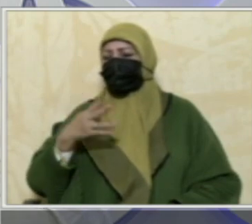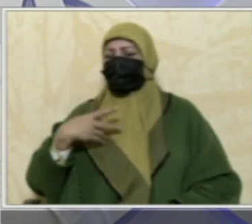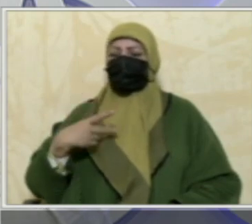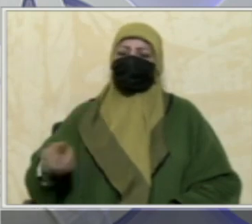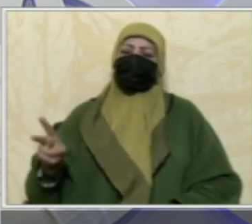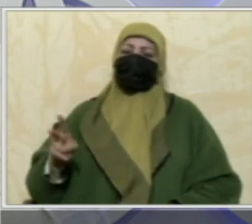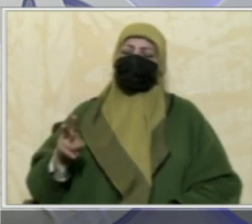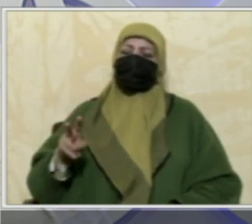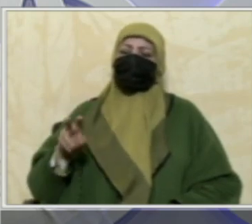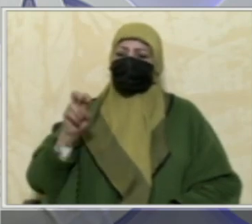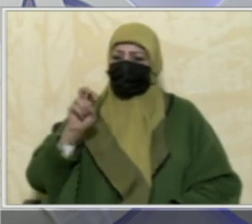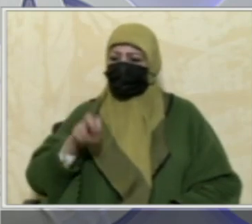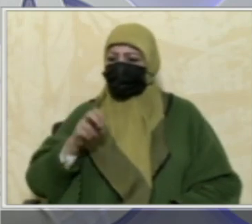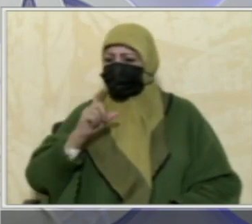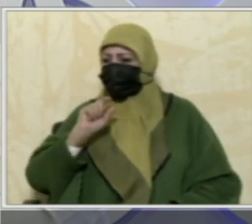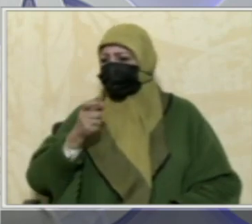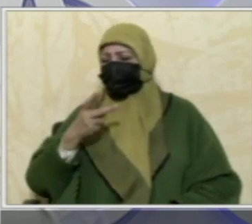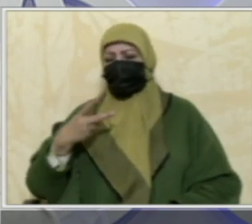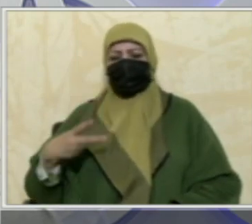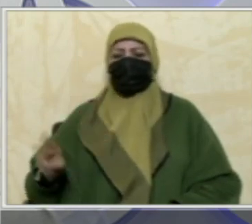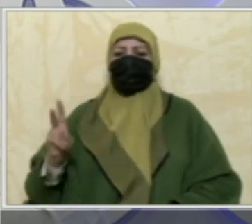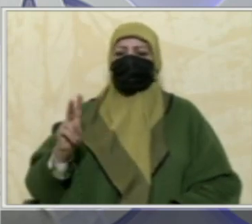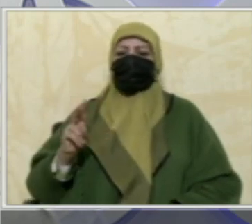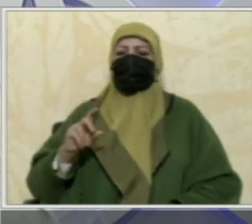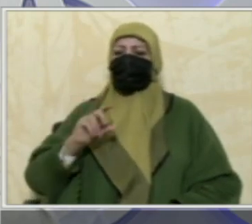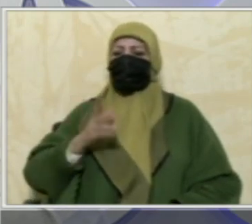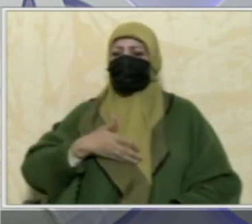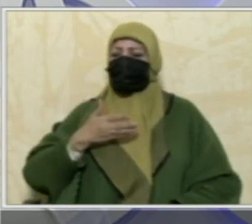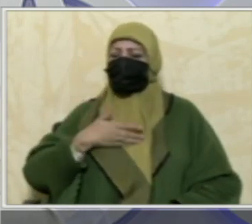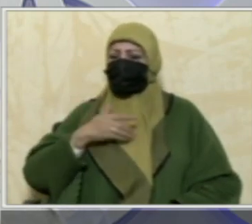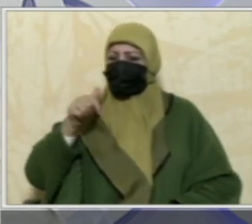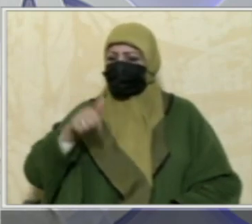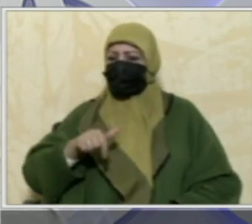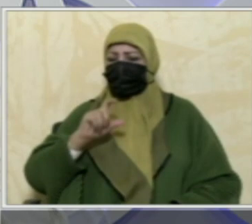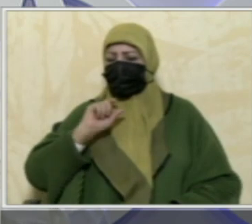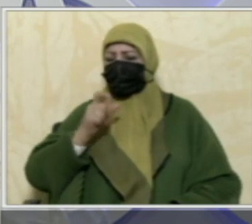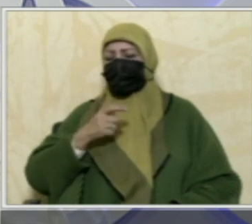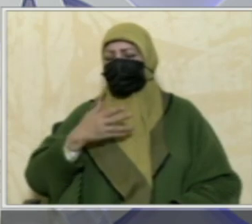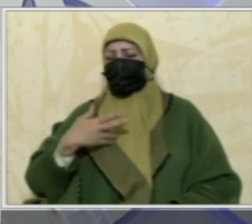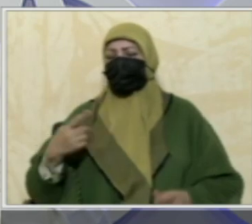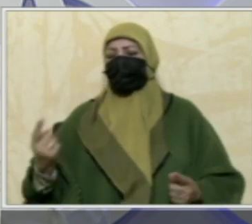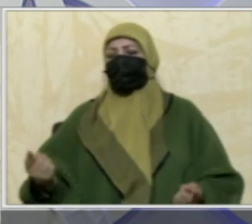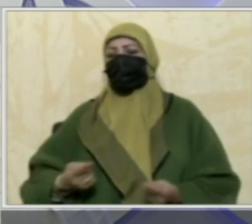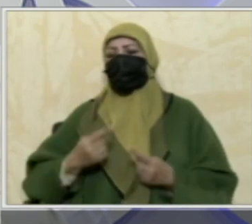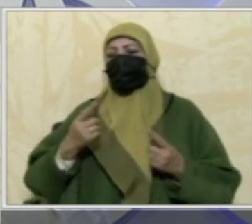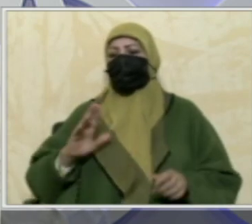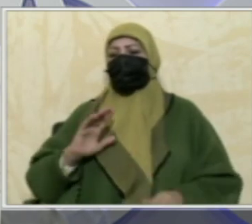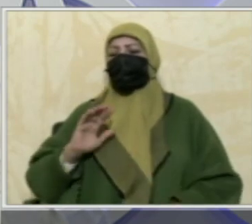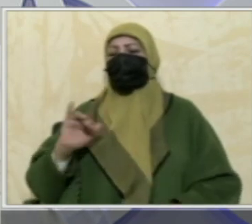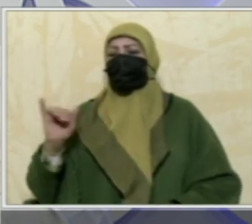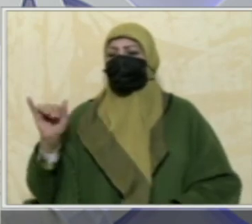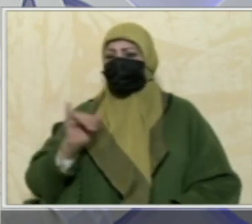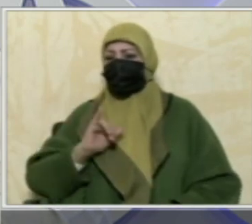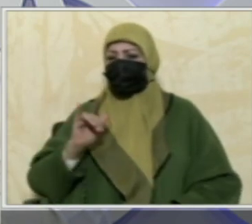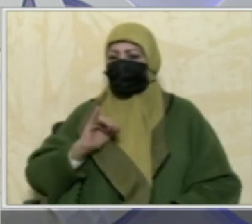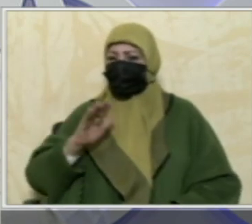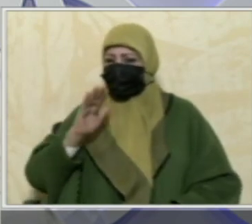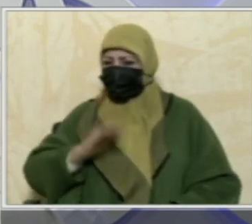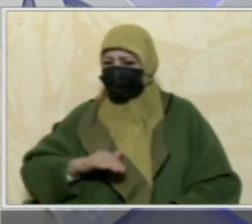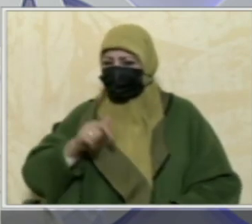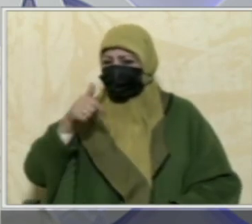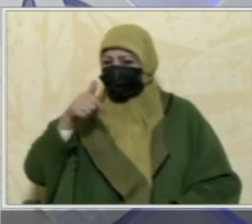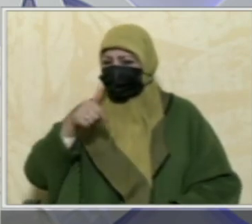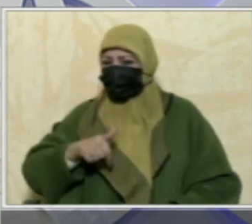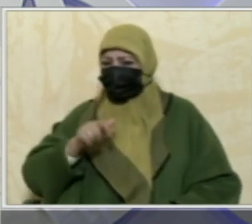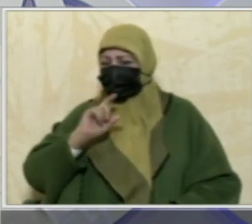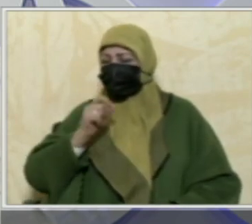ماشي عمرها ست شهور كذلك لا باس به المهم ان لا يقل عمره يوم العيد عن